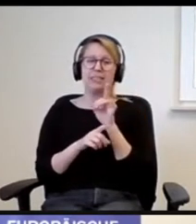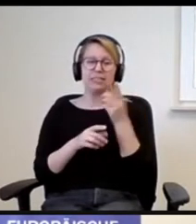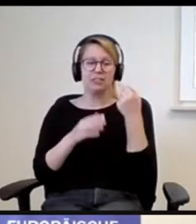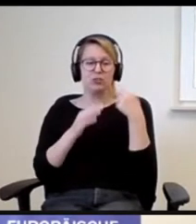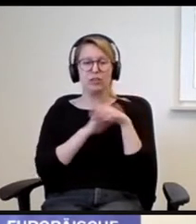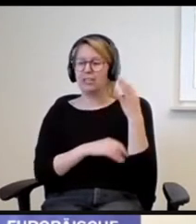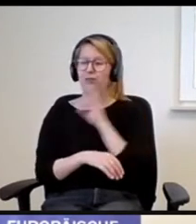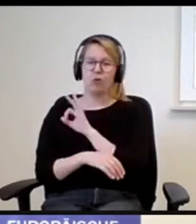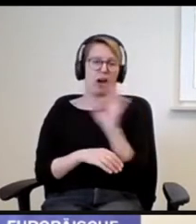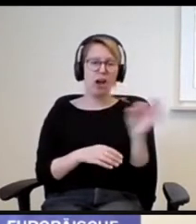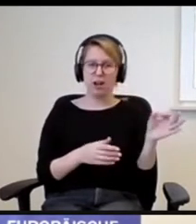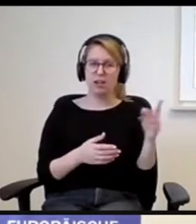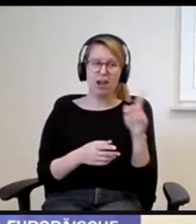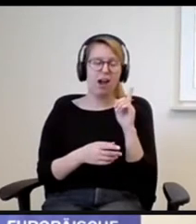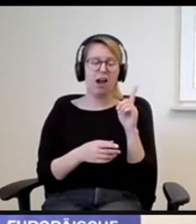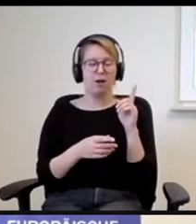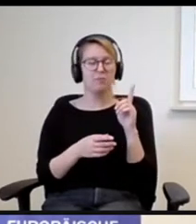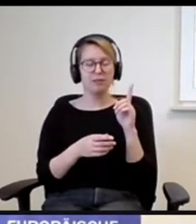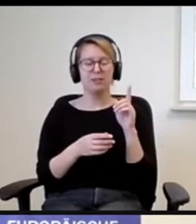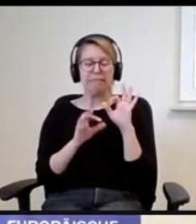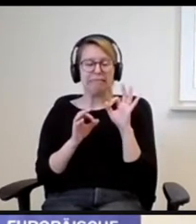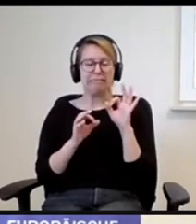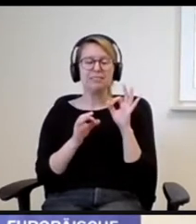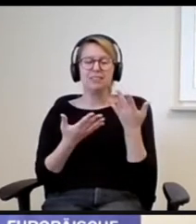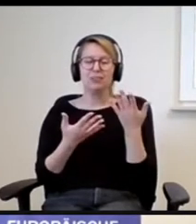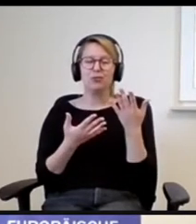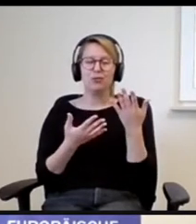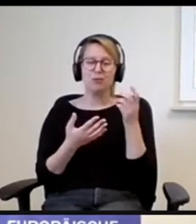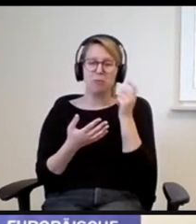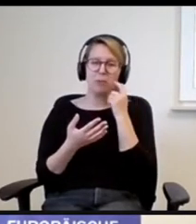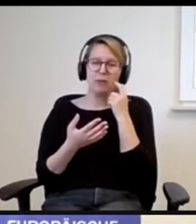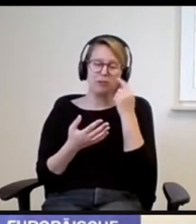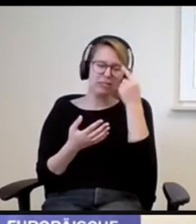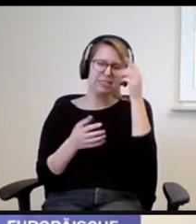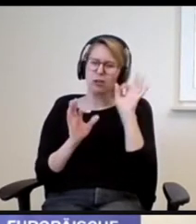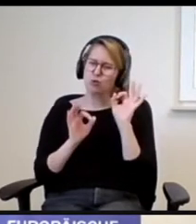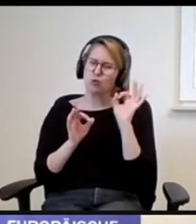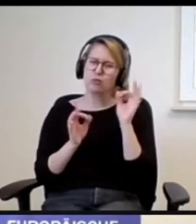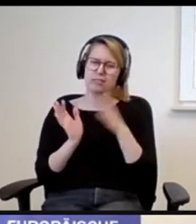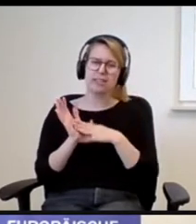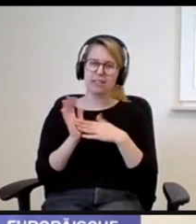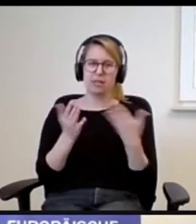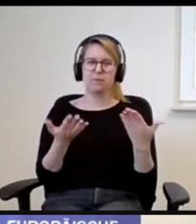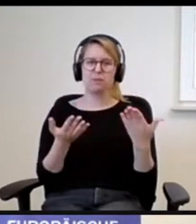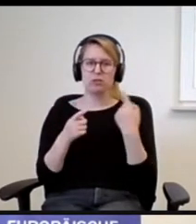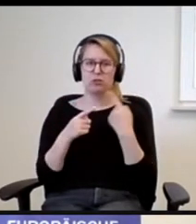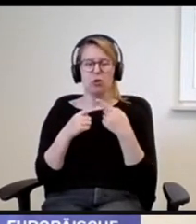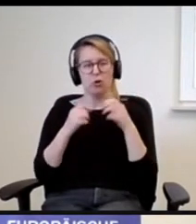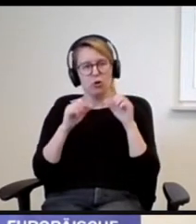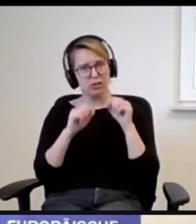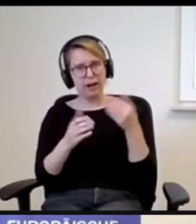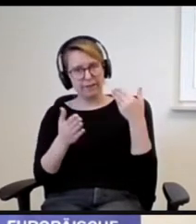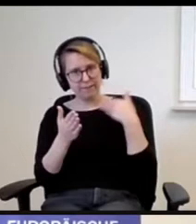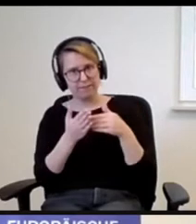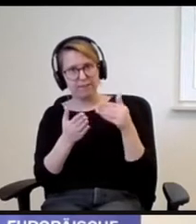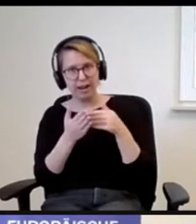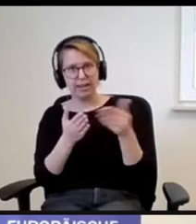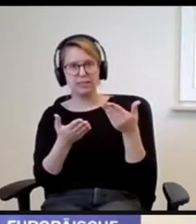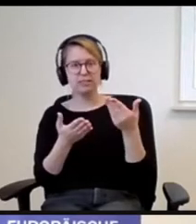résultat montre que ça vaut la peine de le faire et nous allons continuer dans ce sens-là aussi de temps en